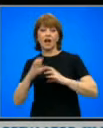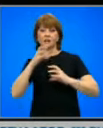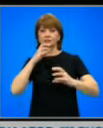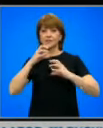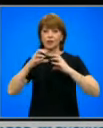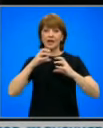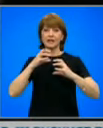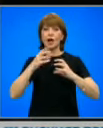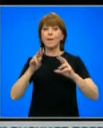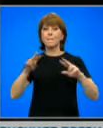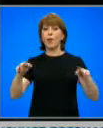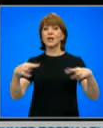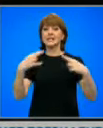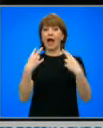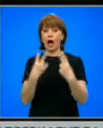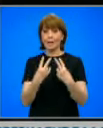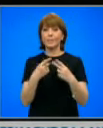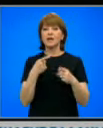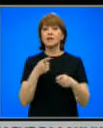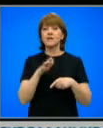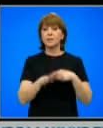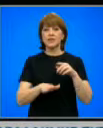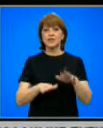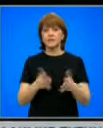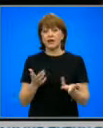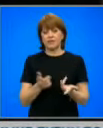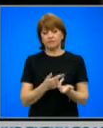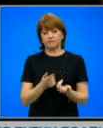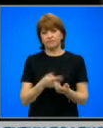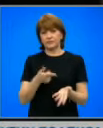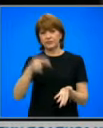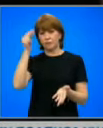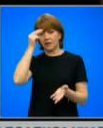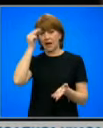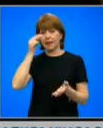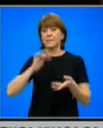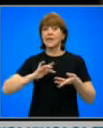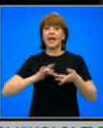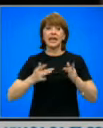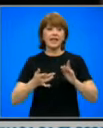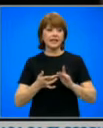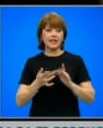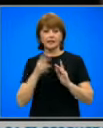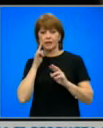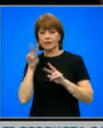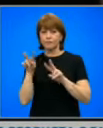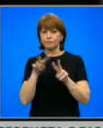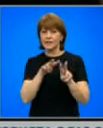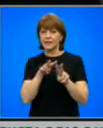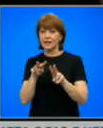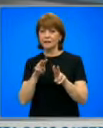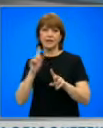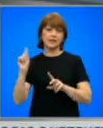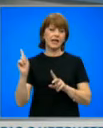от ГДБОП. Такива престъпления са често срещани в България, нещо повече. Интернет-педофилите не дебнат жертвите си само в